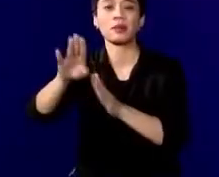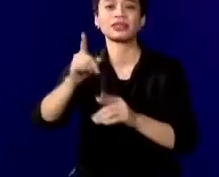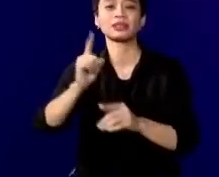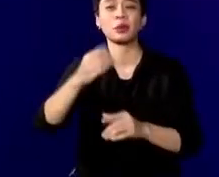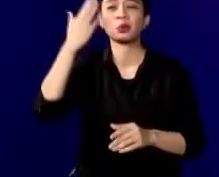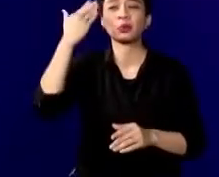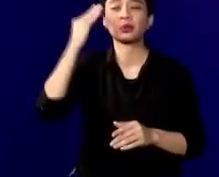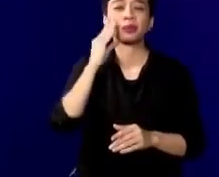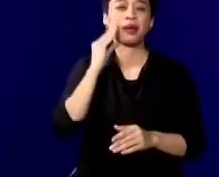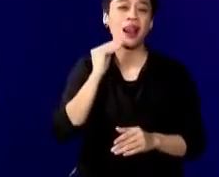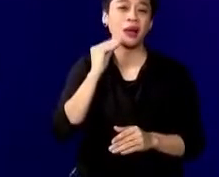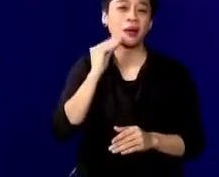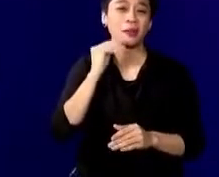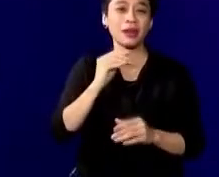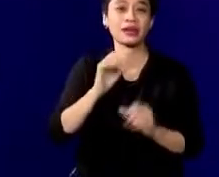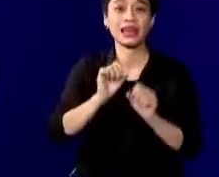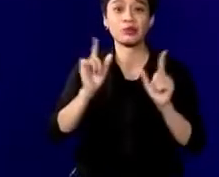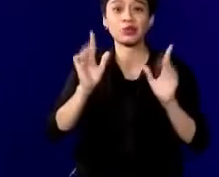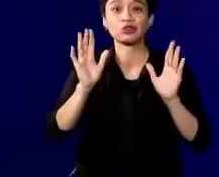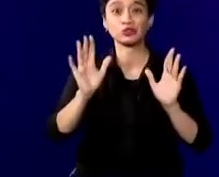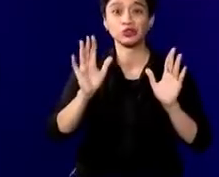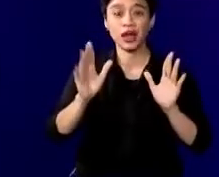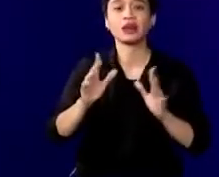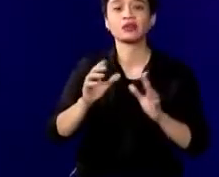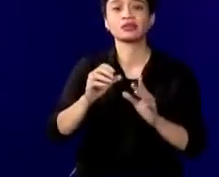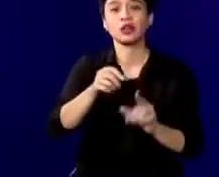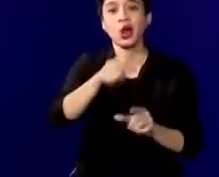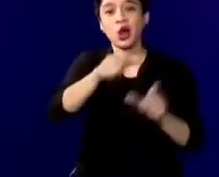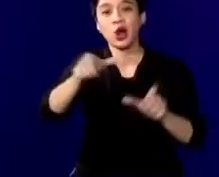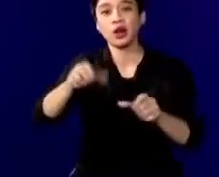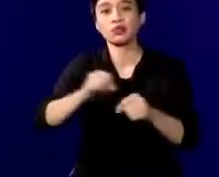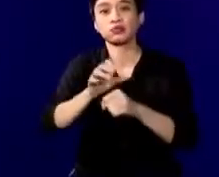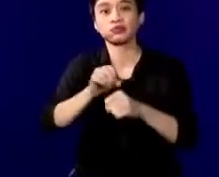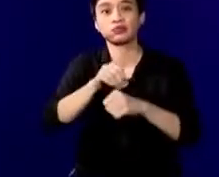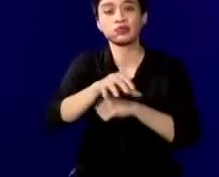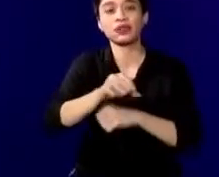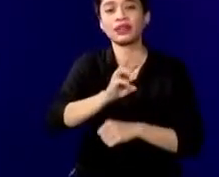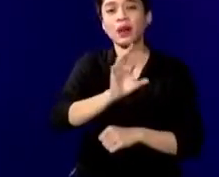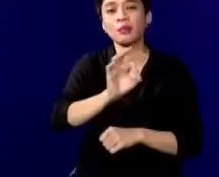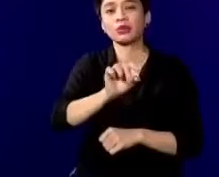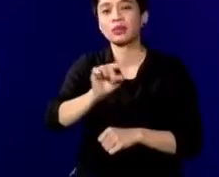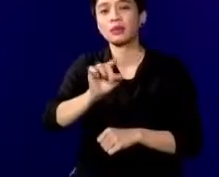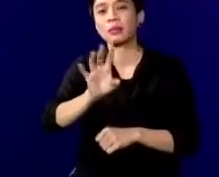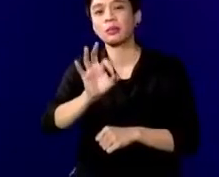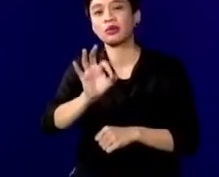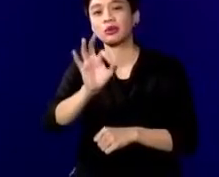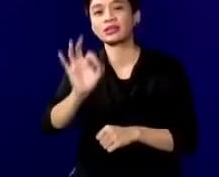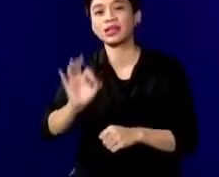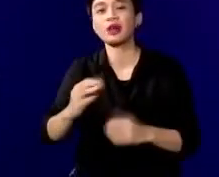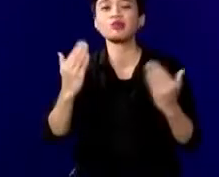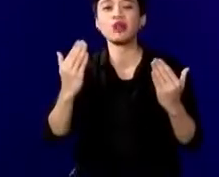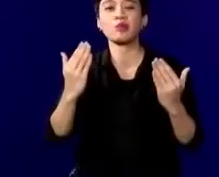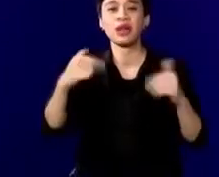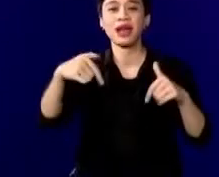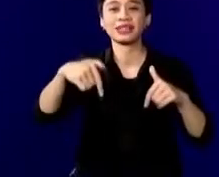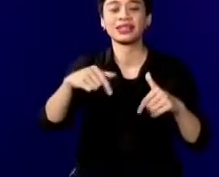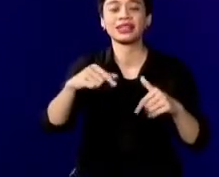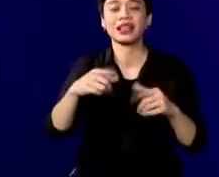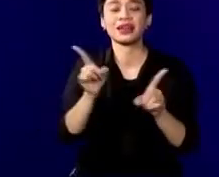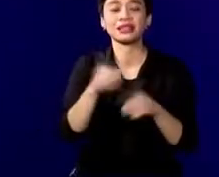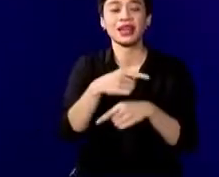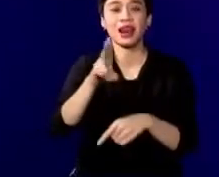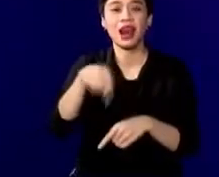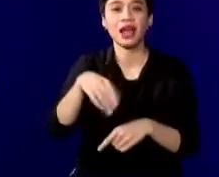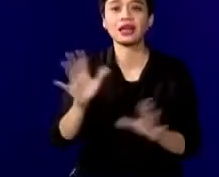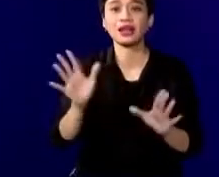meningkat eh 30 sampai 40% mudah-mudahan ribur Natal dan tahun baru ini tidak terjadi tapi kami sudah siapkan